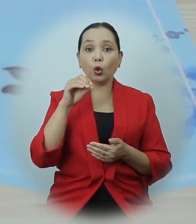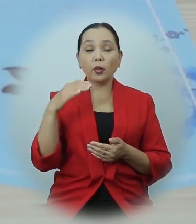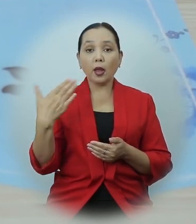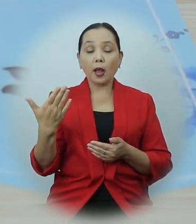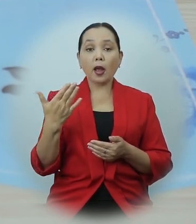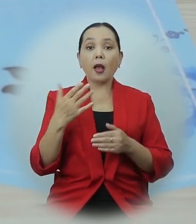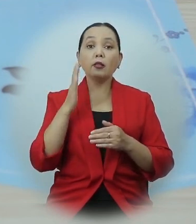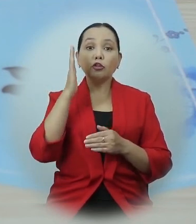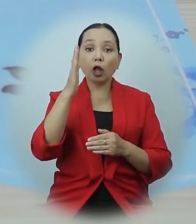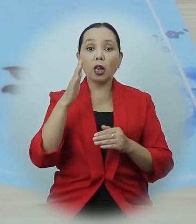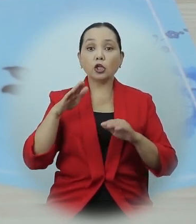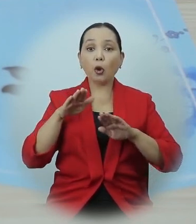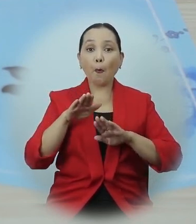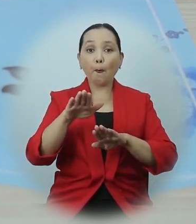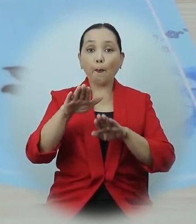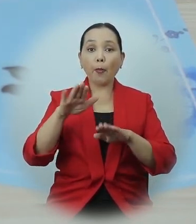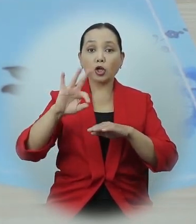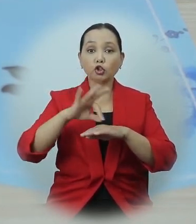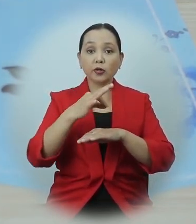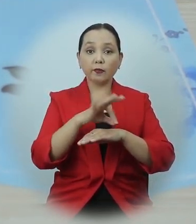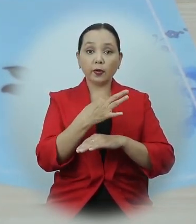для удобства дальнейшего пошива.